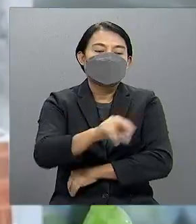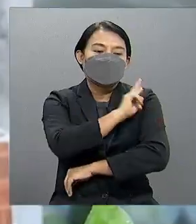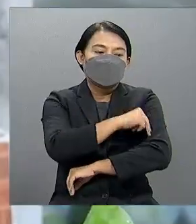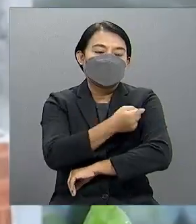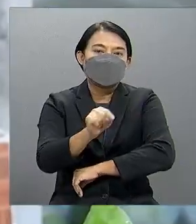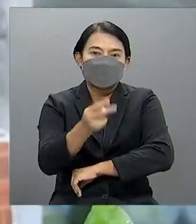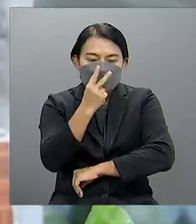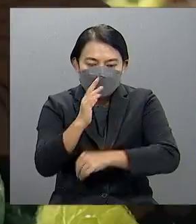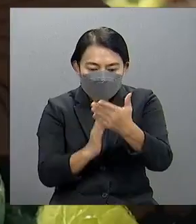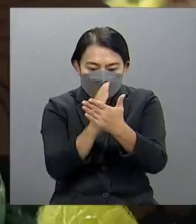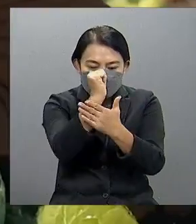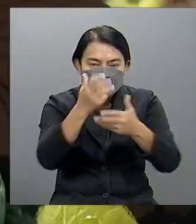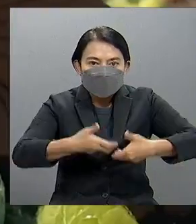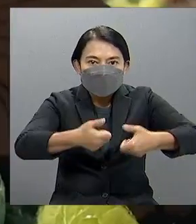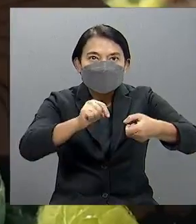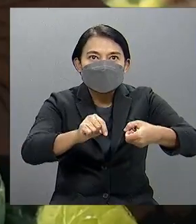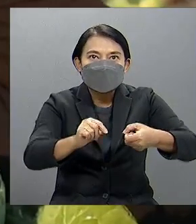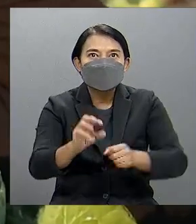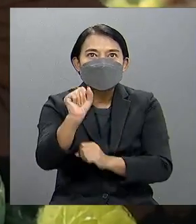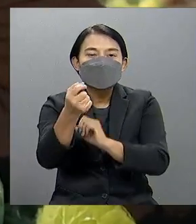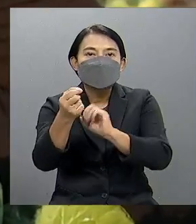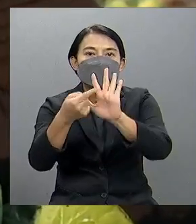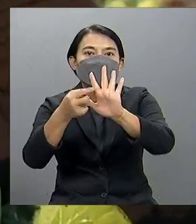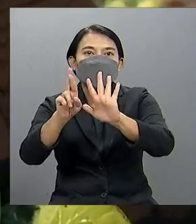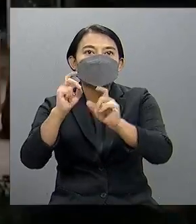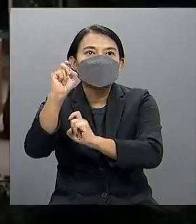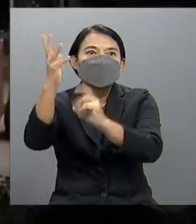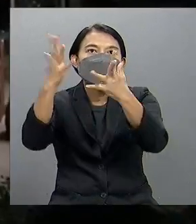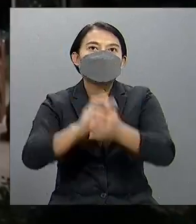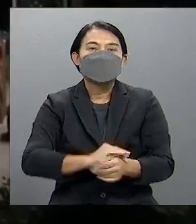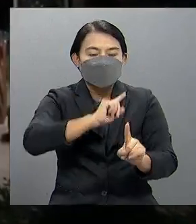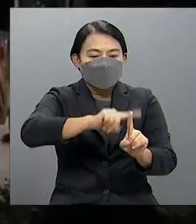สารคิดอย่กบอมีพอเดิน สองเดินก็แงเงินกั